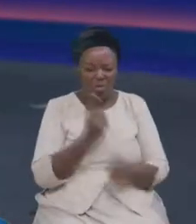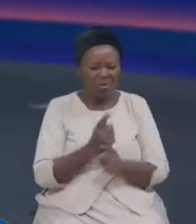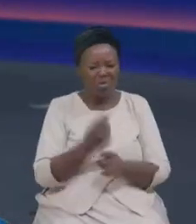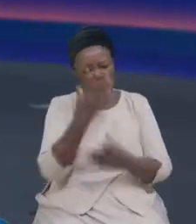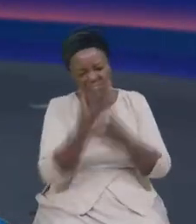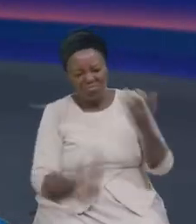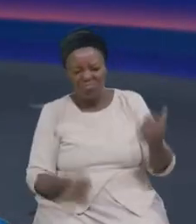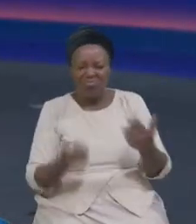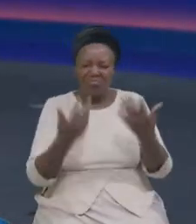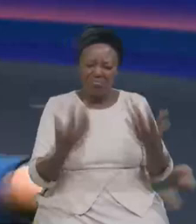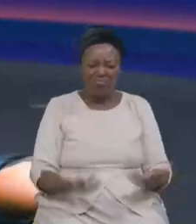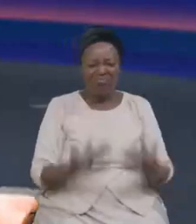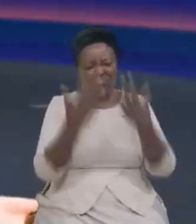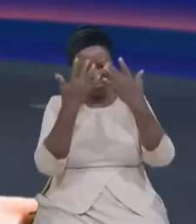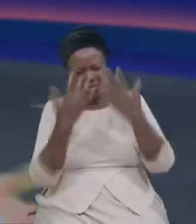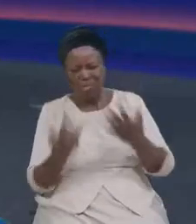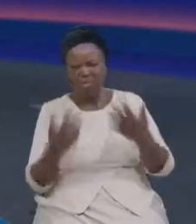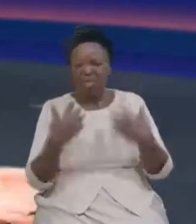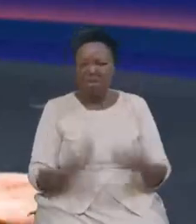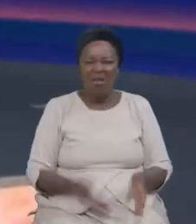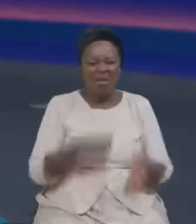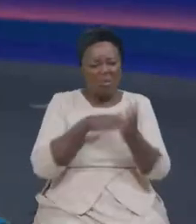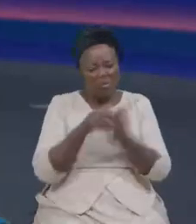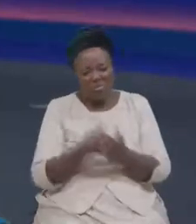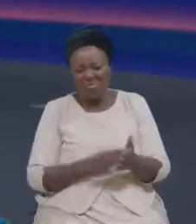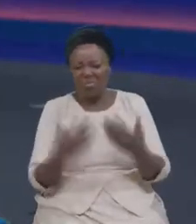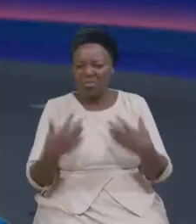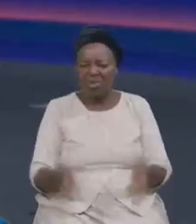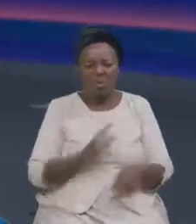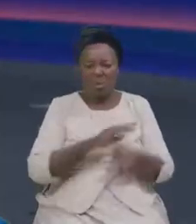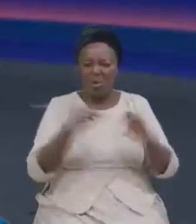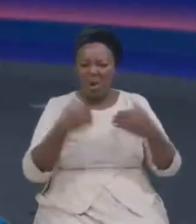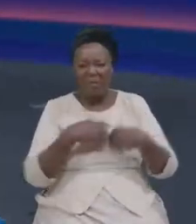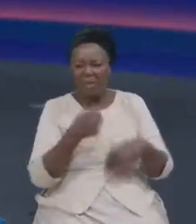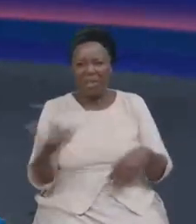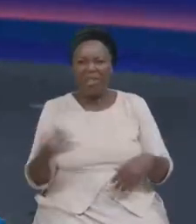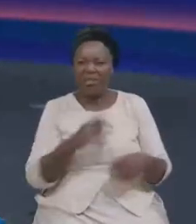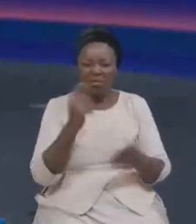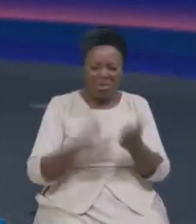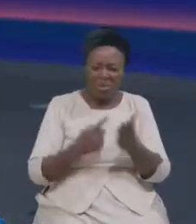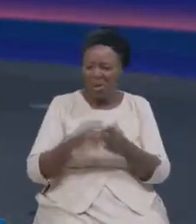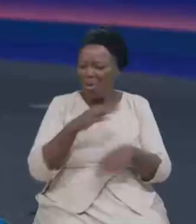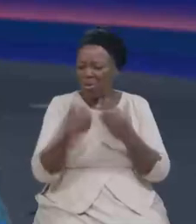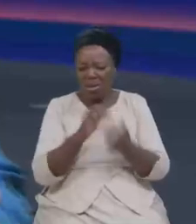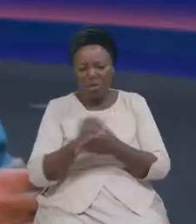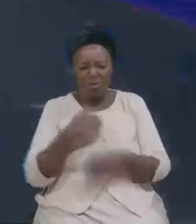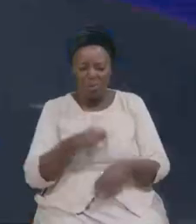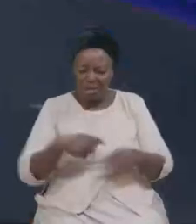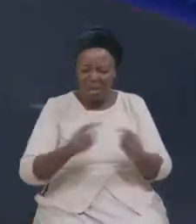affaires. Tout ce que nous touchons, ceci s'écroule, ceci tombe, ceci